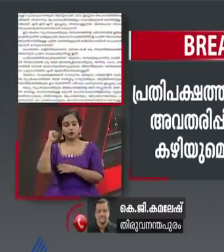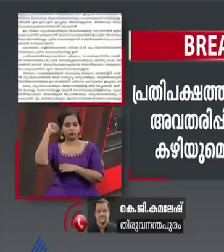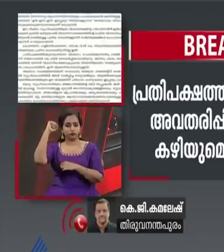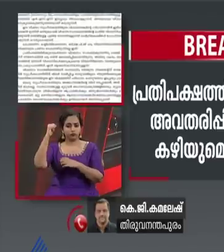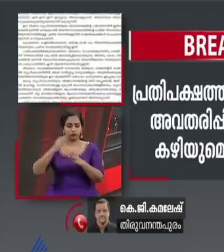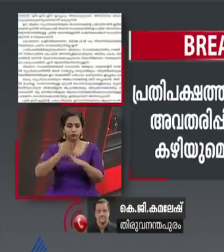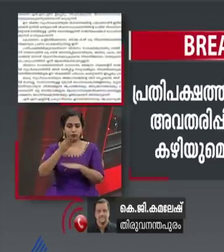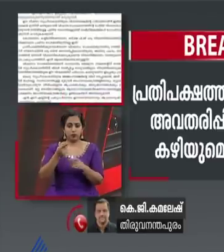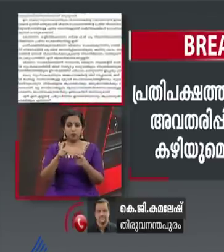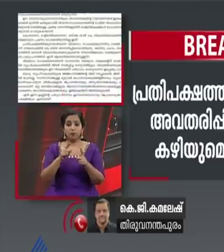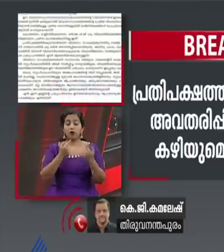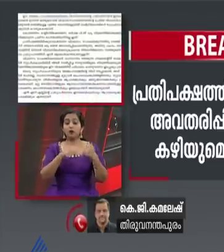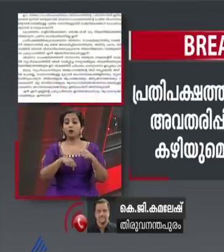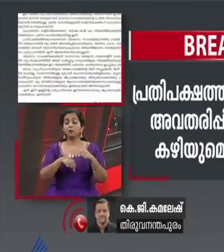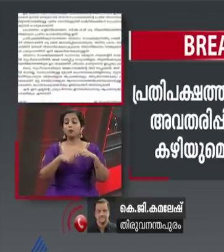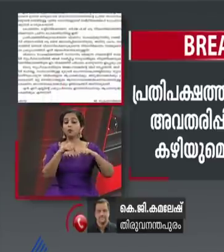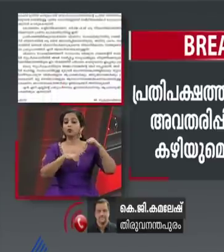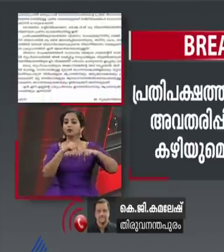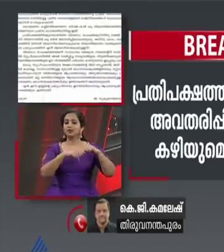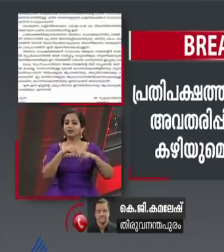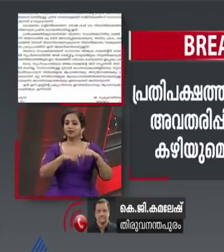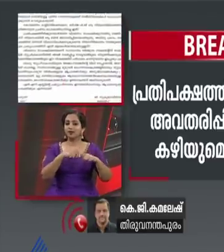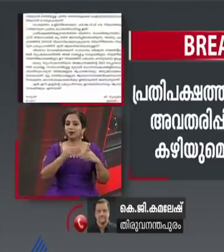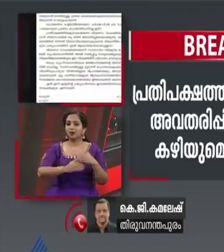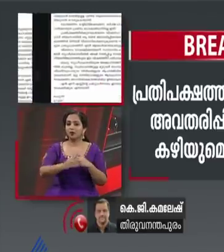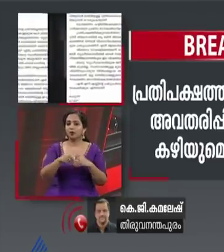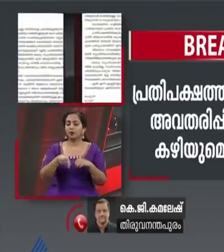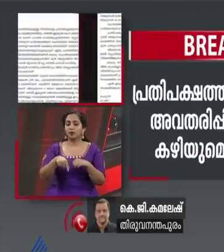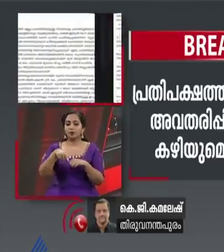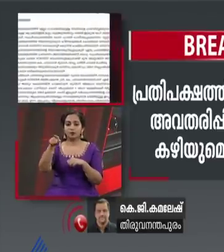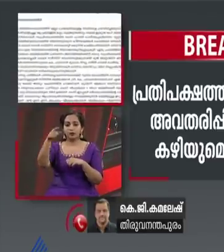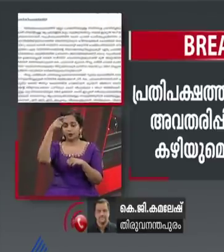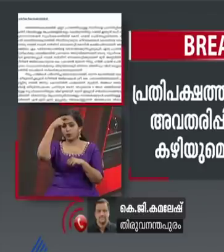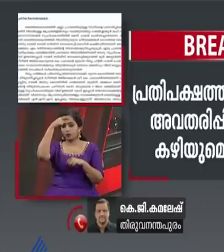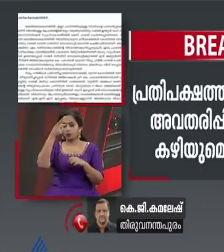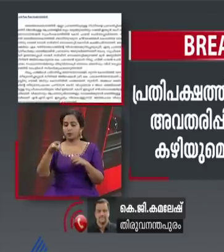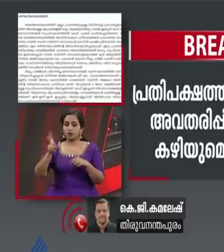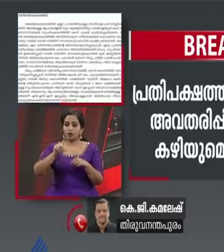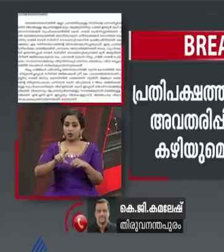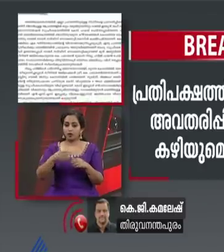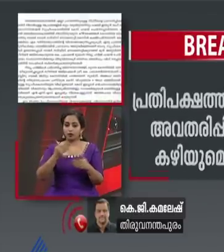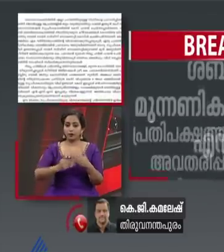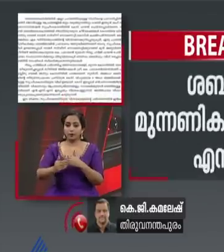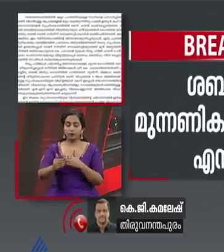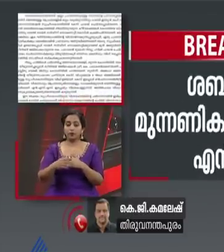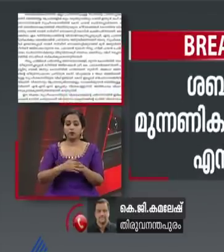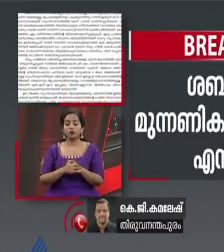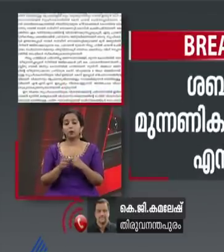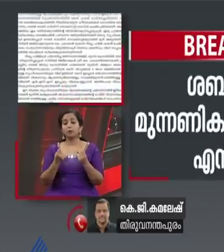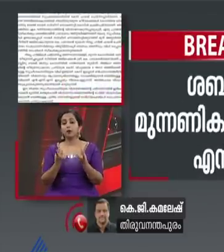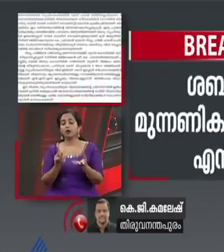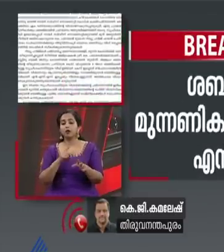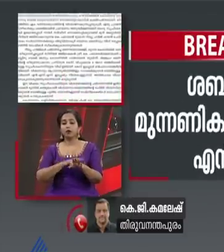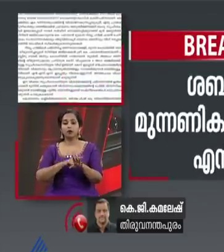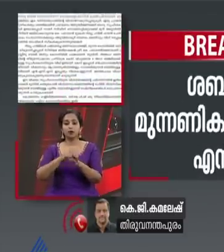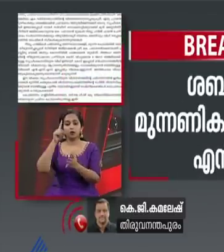ഒരു നിയമസഭാ തെരഞ്ഞെടുപ്പ് സമയത്ത് ശബരിമല പ്രശ്നം വീണ്ടും സജീവമാകുമ്പോൾ NSS പ്രതികരണത്തിലും പുലർത്തുന്നത് സമദൂര നിലപാട് തന്നെയാണ്.